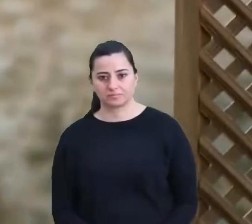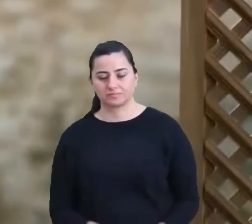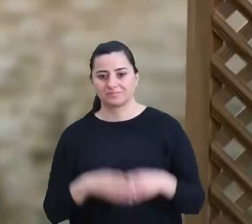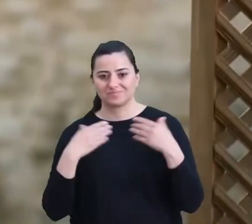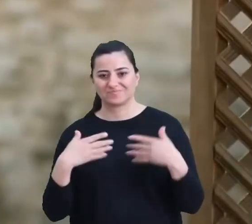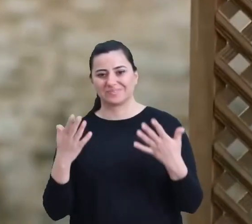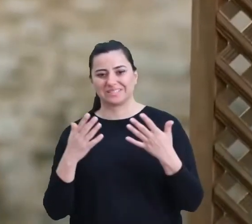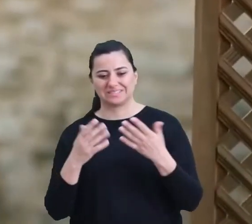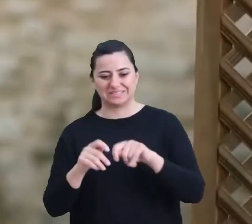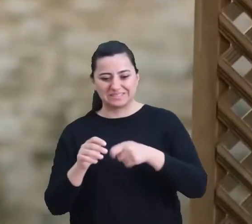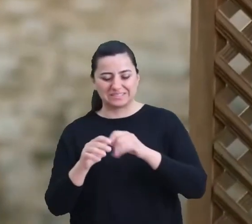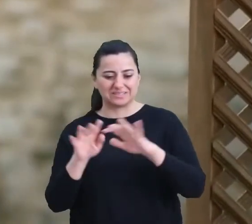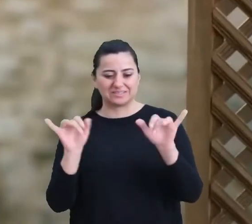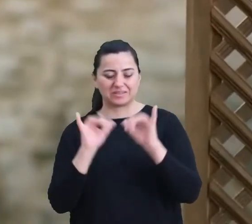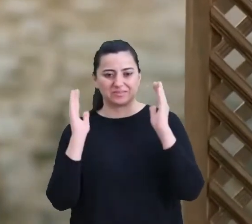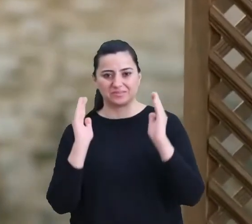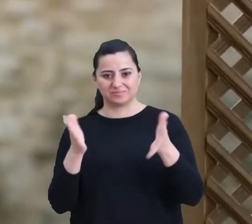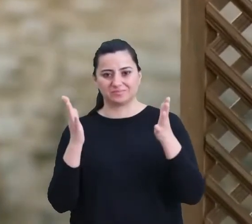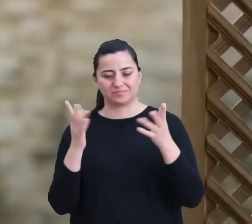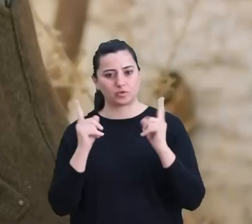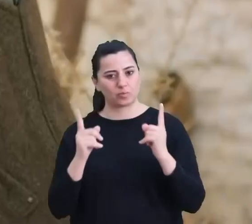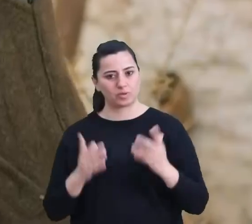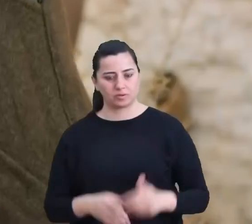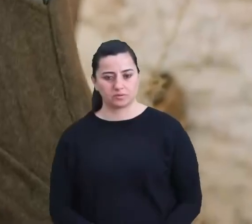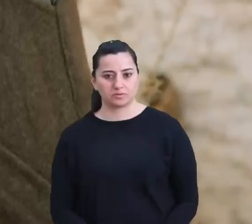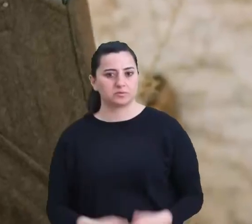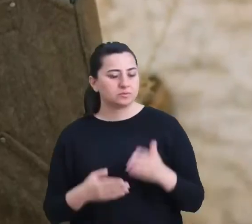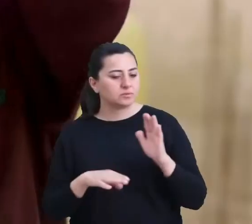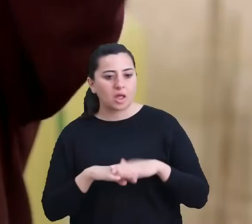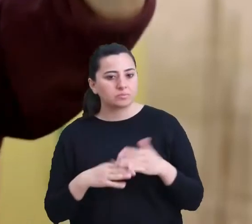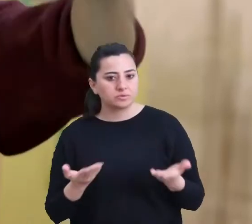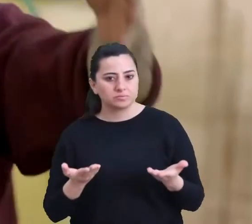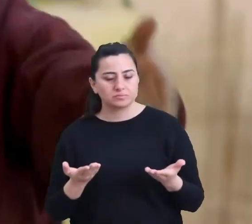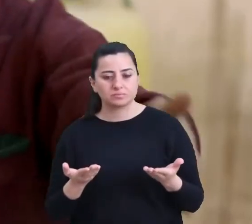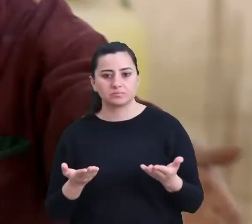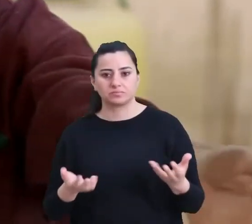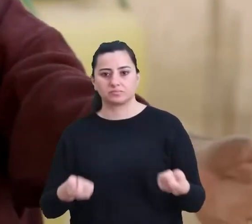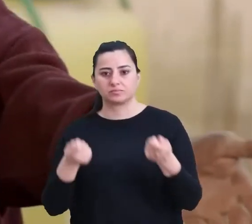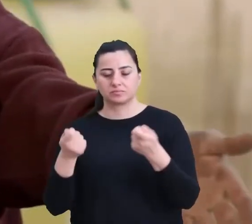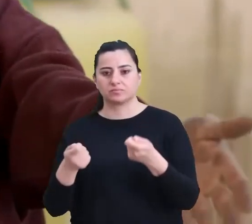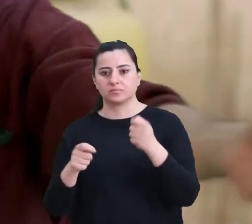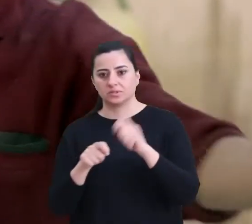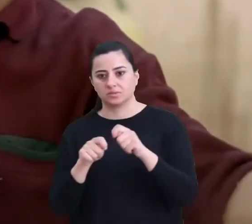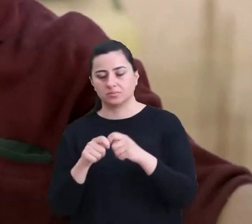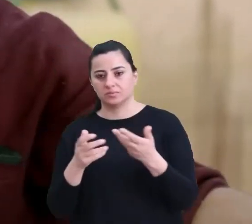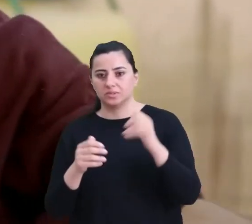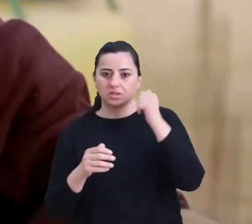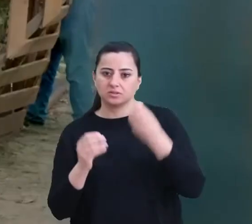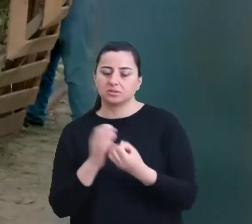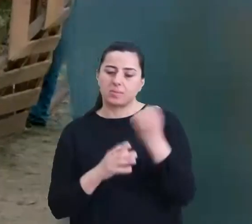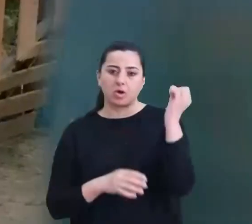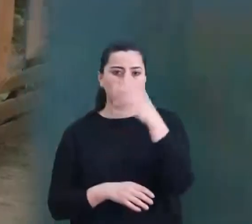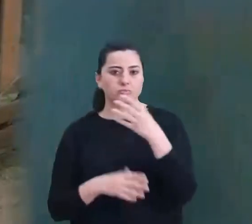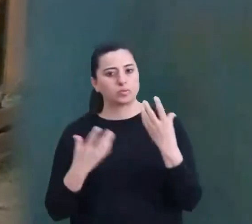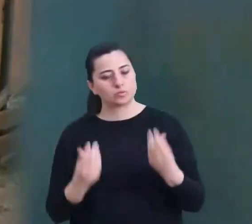Ben sizin sıkacağınız bidanında sizin de tövbe tövbe. Ne olacak arkadaş şimdi? Ya taşıyalım içeri, tamir edelim ben gari. Yarın sabahleyin